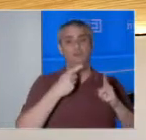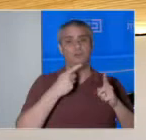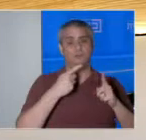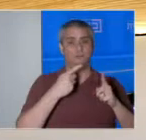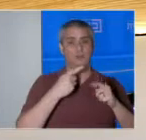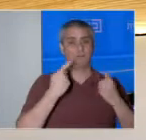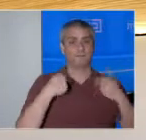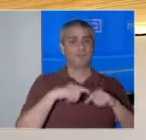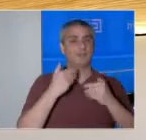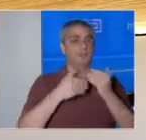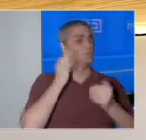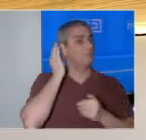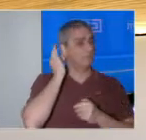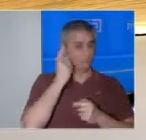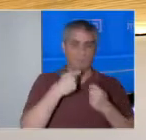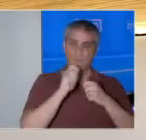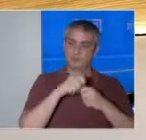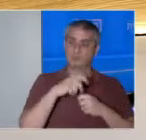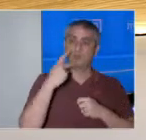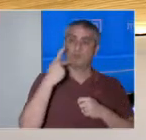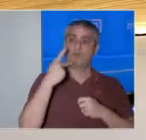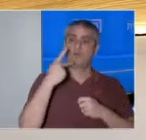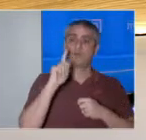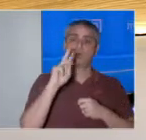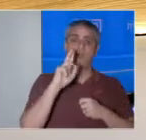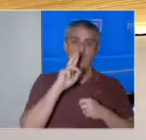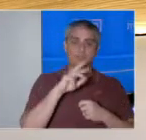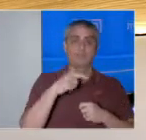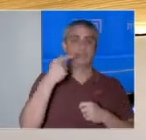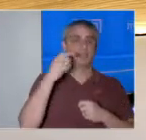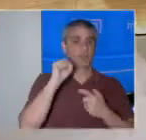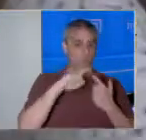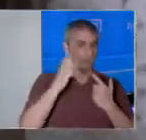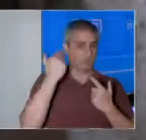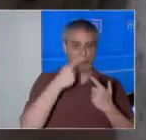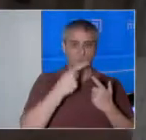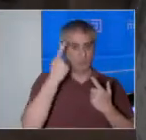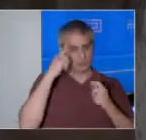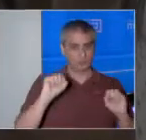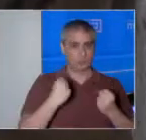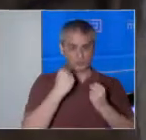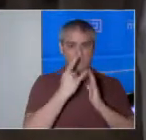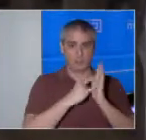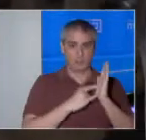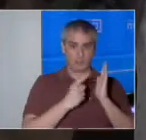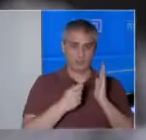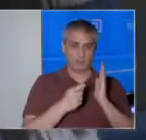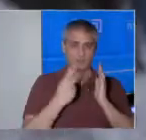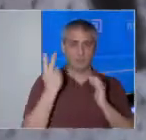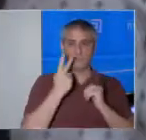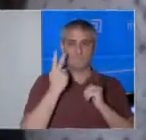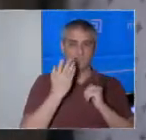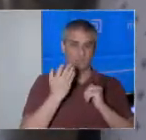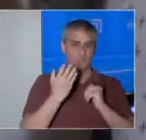יושב ראש, כן, הוועדה לקידום מעמד האישה, חבר הכנסת עודד פורר, גדעון סער, שהיה מבין יוזמי אותו חוק,